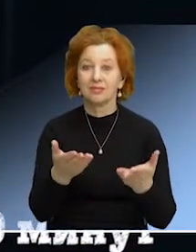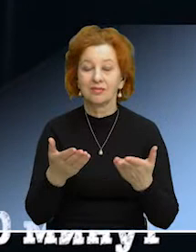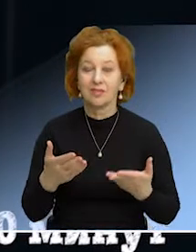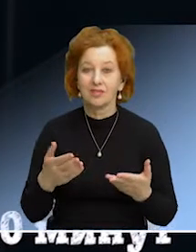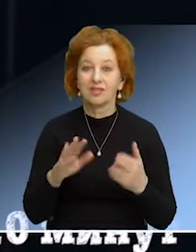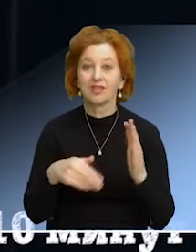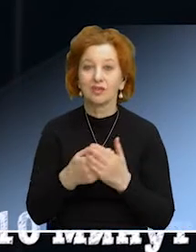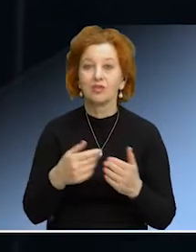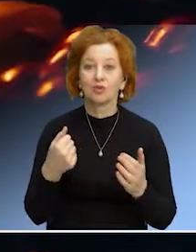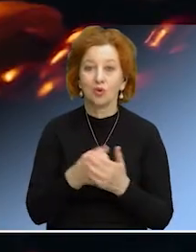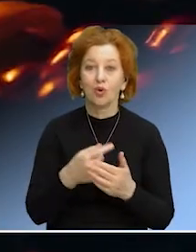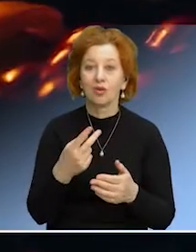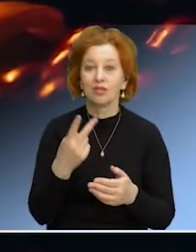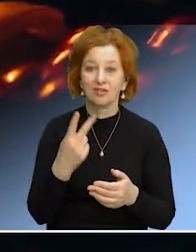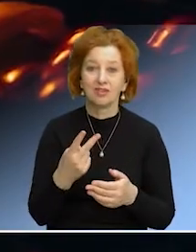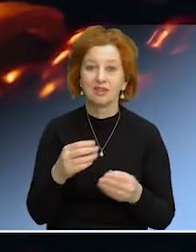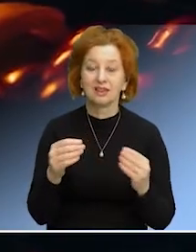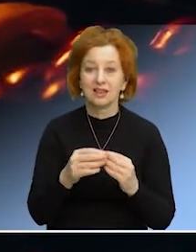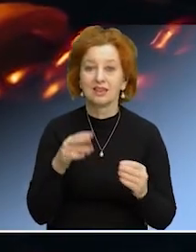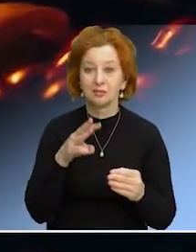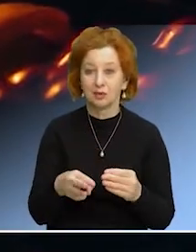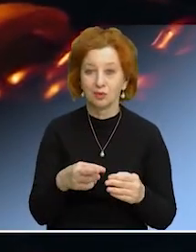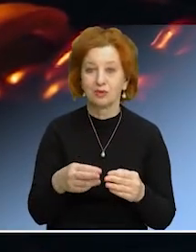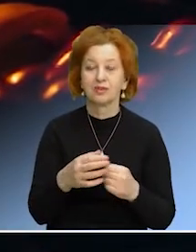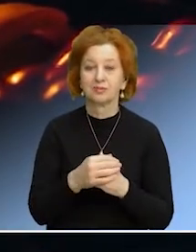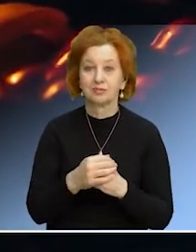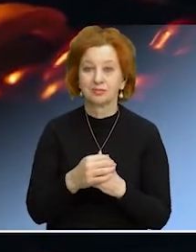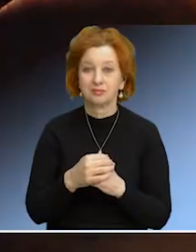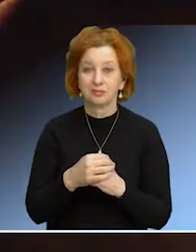в разогретую до 200 градусов духовку на 7-10 минут.